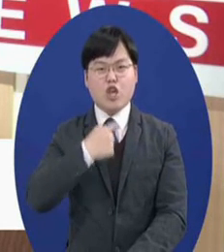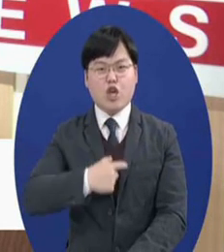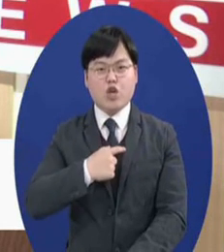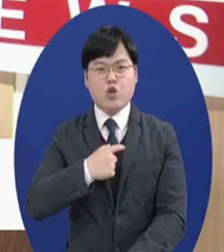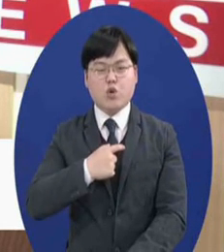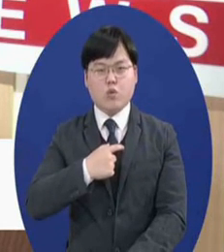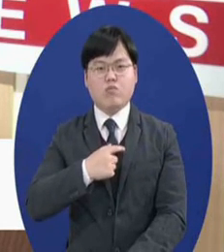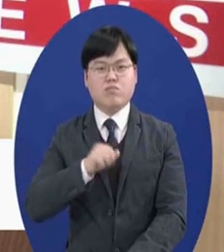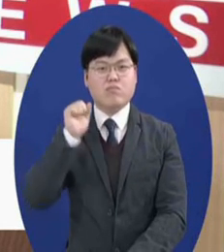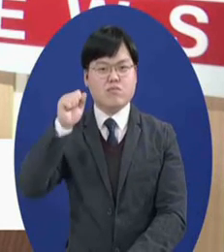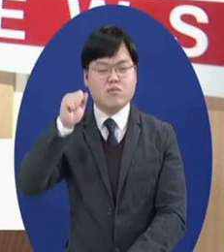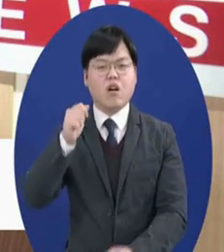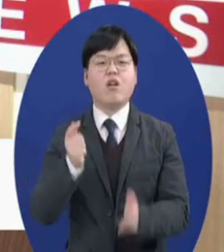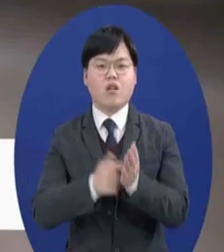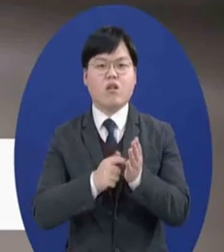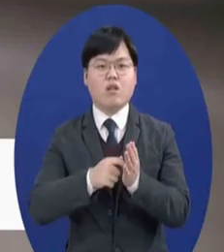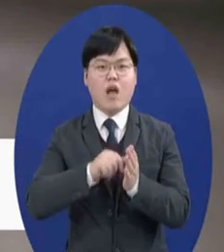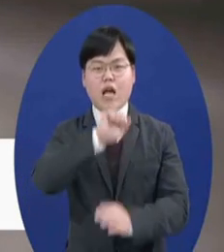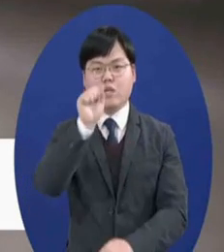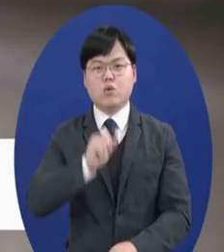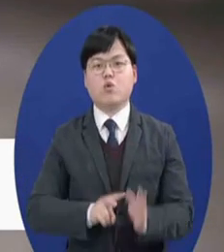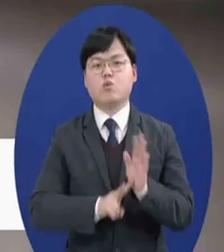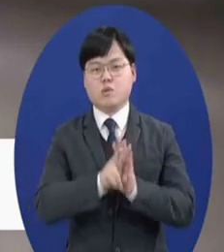дуурч асуудыг хөндөж тавихаар ажиллаж байгаа.